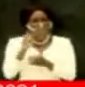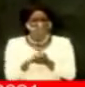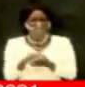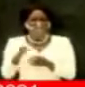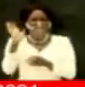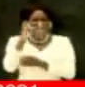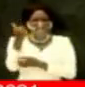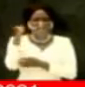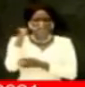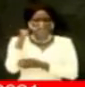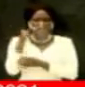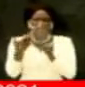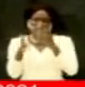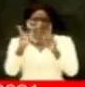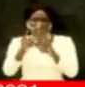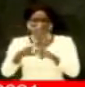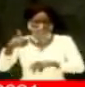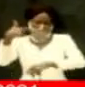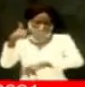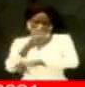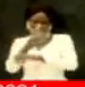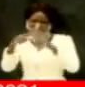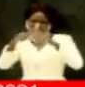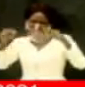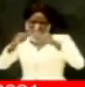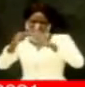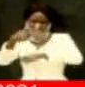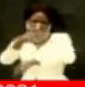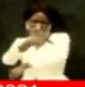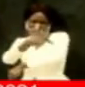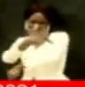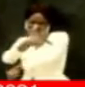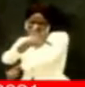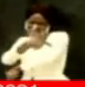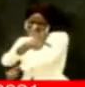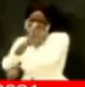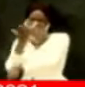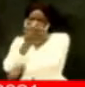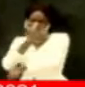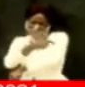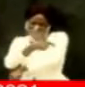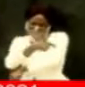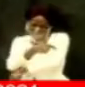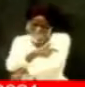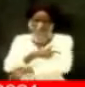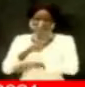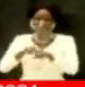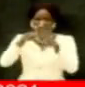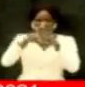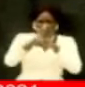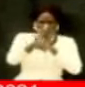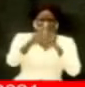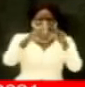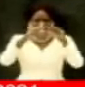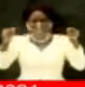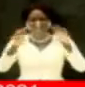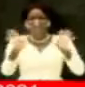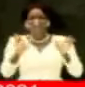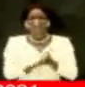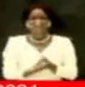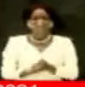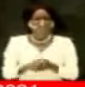Jackson umangomva ndithu mwina kobaya komaso katemera amene tikubayidwa ndithu sakubaya sakukweteka ngati